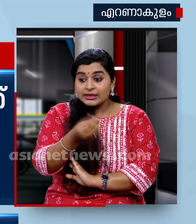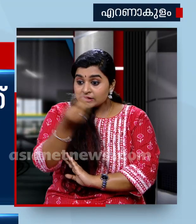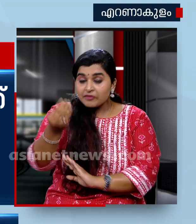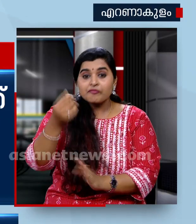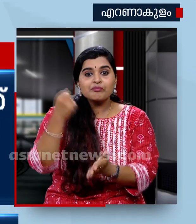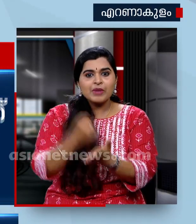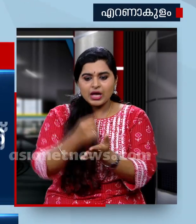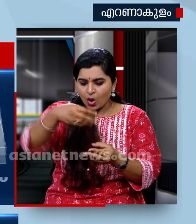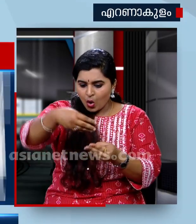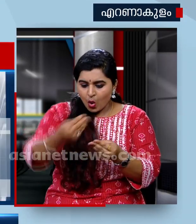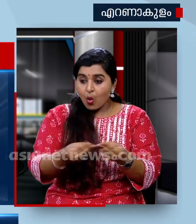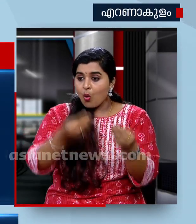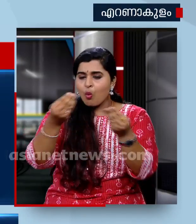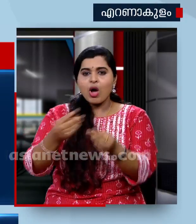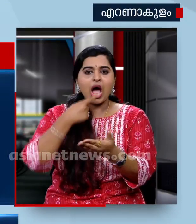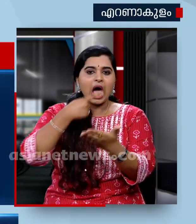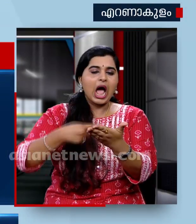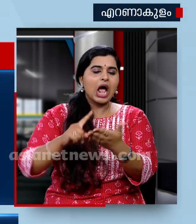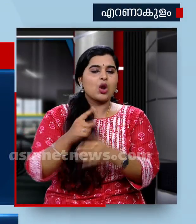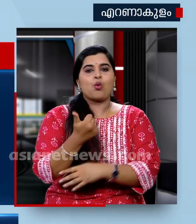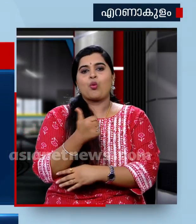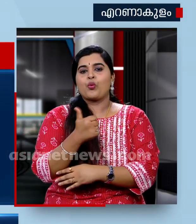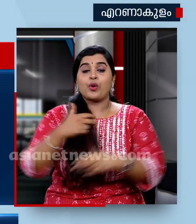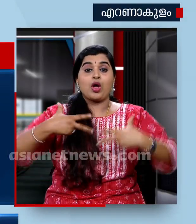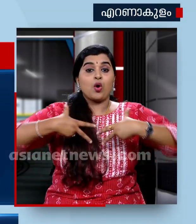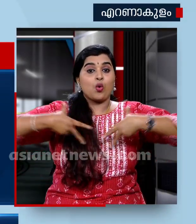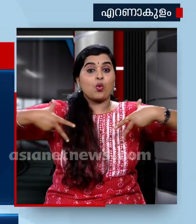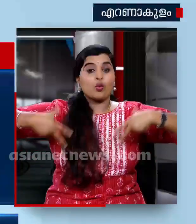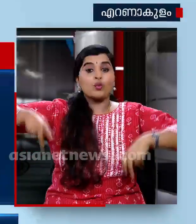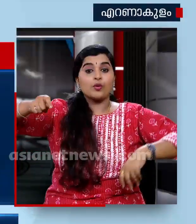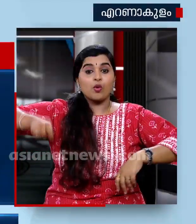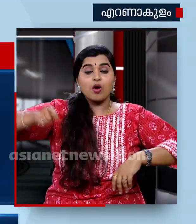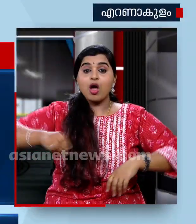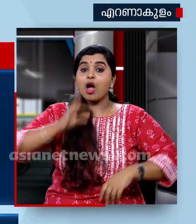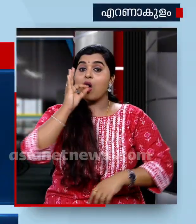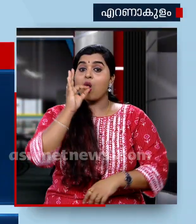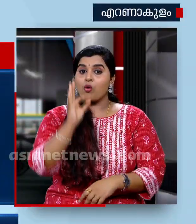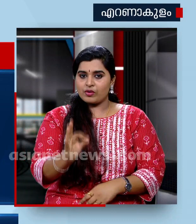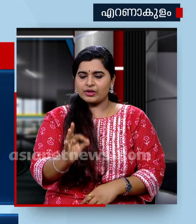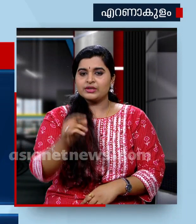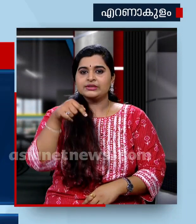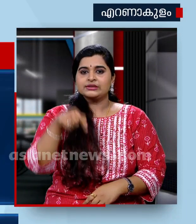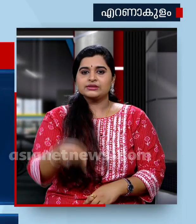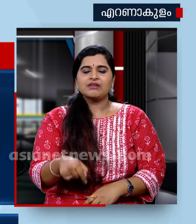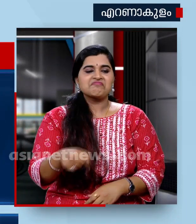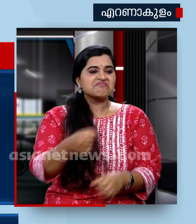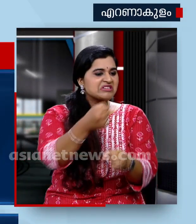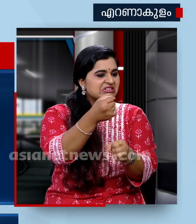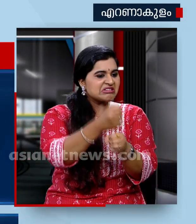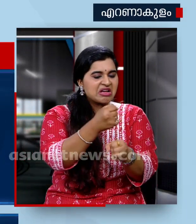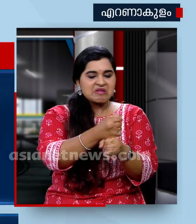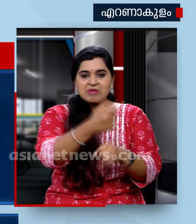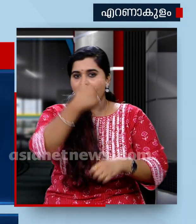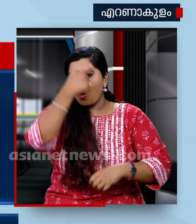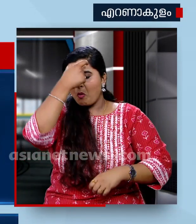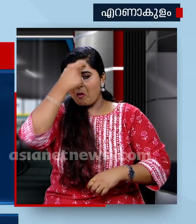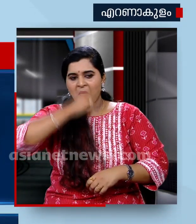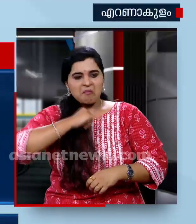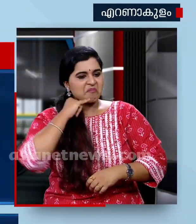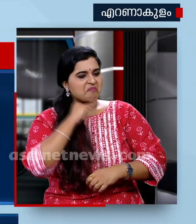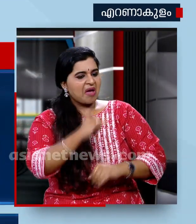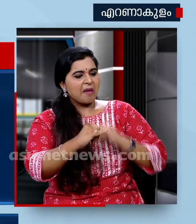കെ ഷിജു ഉണ്ട് കൊച്ചിയിൽ നിന്ന്. ഷിജു, ഈ കെഎസ്ആർടിസിയുമായി ബന്ധപ്പെട്ട വിഷയങ്ങൾ പരിഗണിക്കുമ്പോഴൊക്കെ സർക്കാരിന് വിമർശനമടക്കം